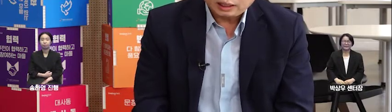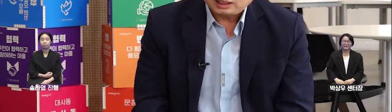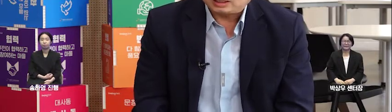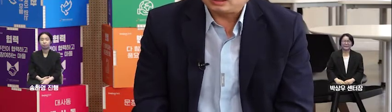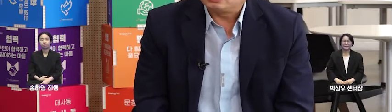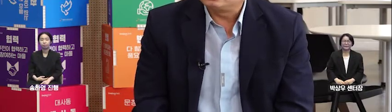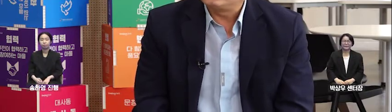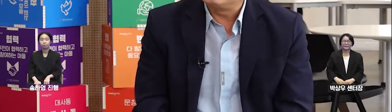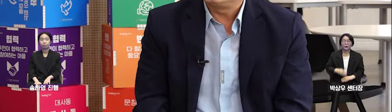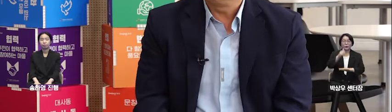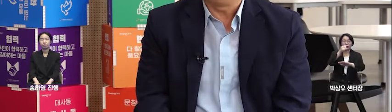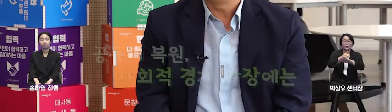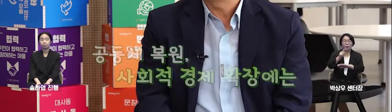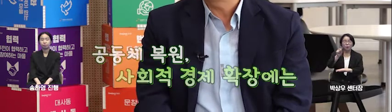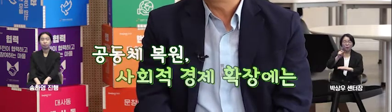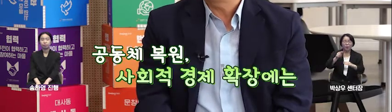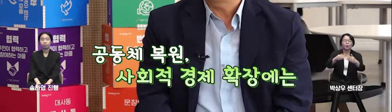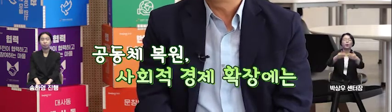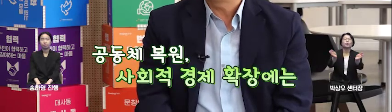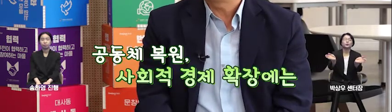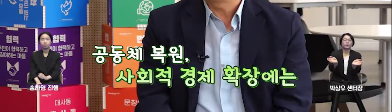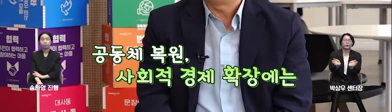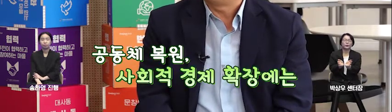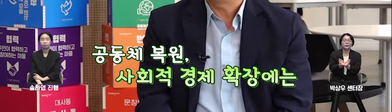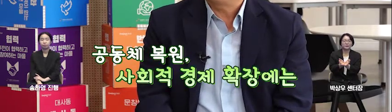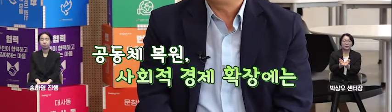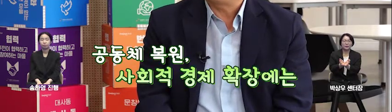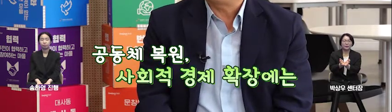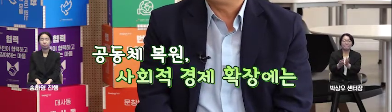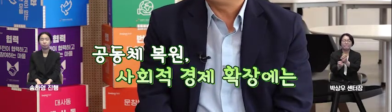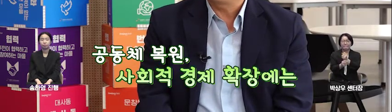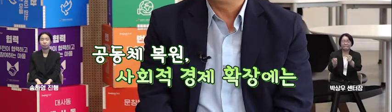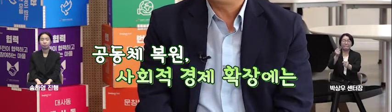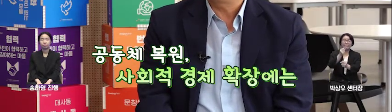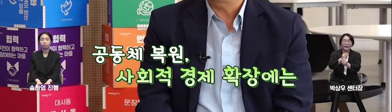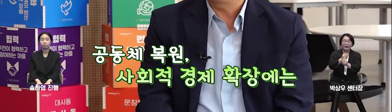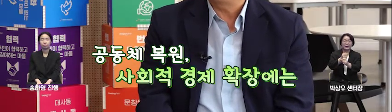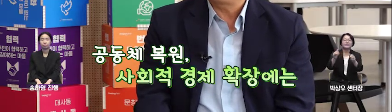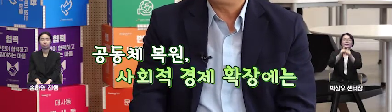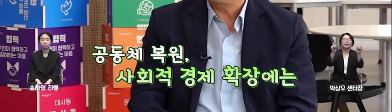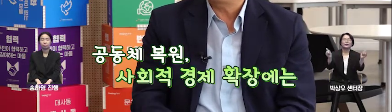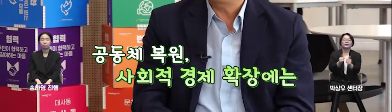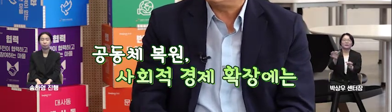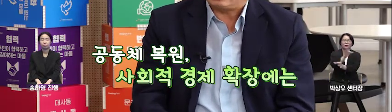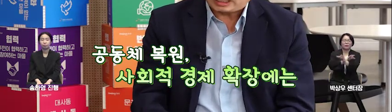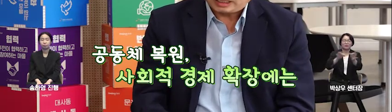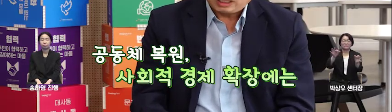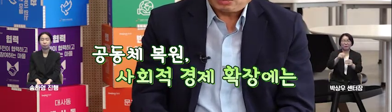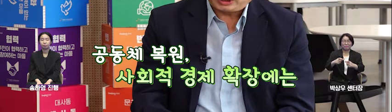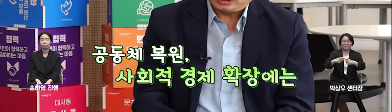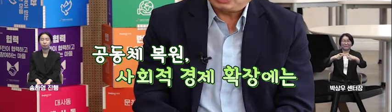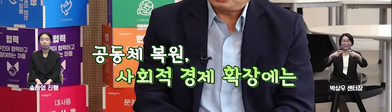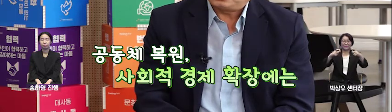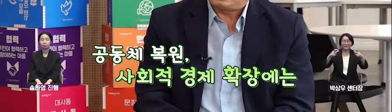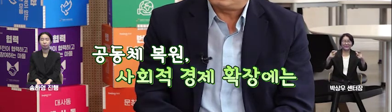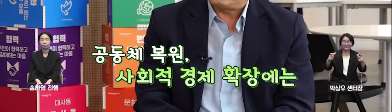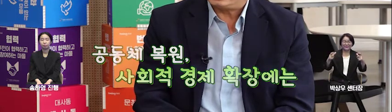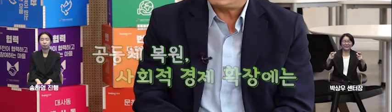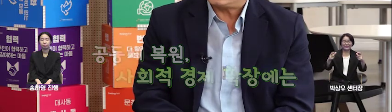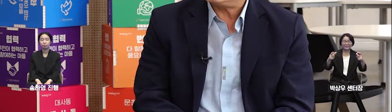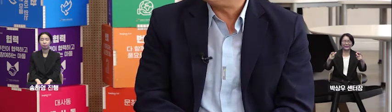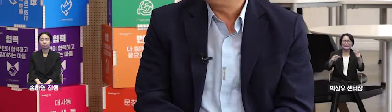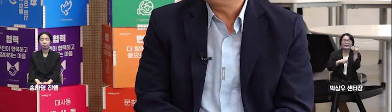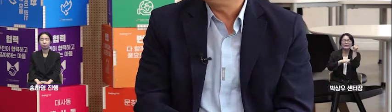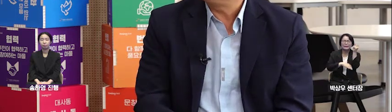보여집니다. 결국은 공동체를 복원한다거나 또 사회적 경제를 확장한다거나 뭐 이런